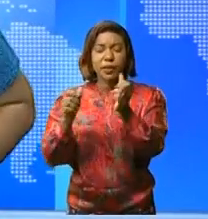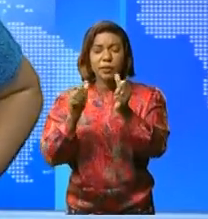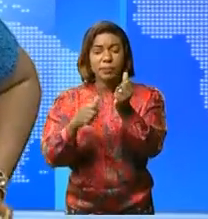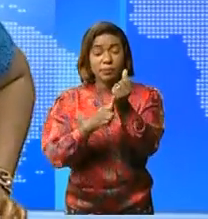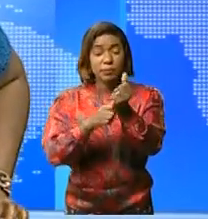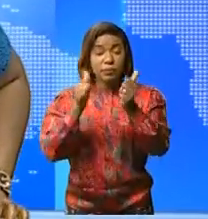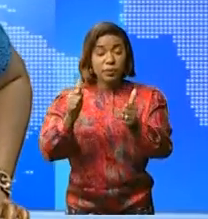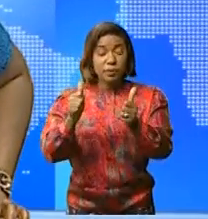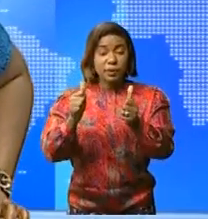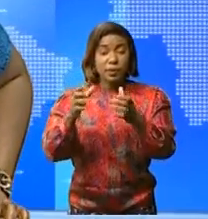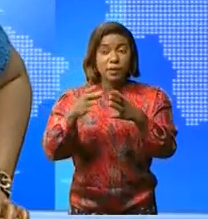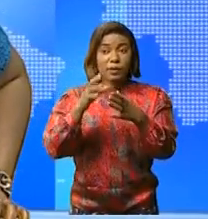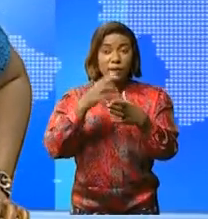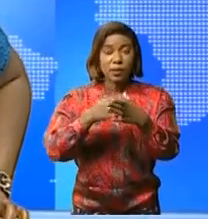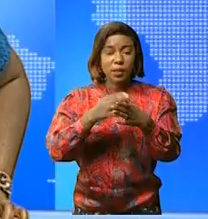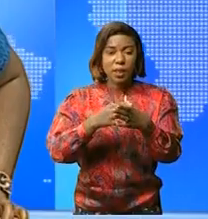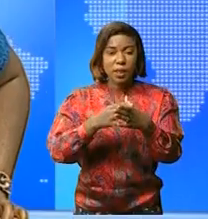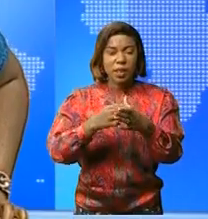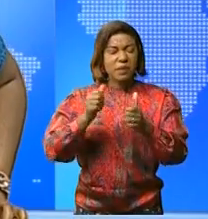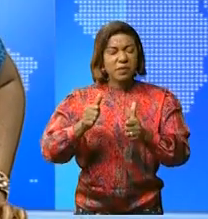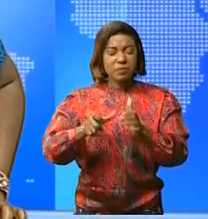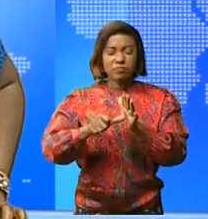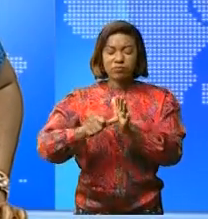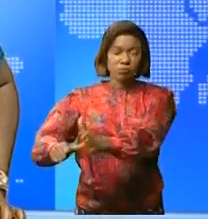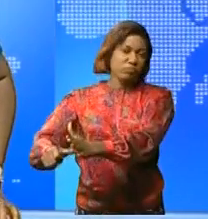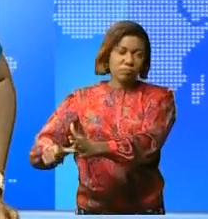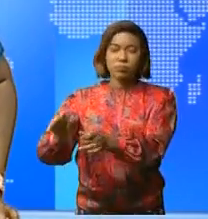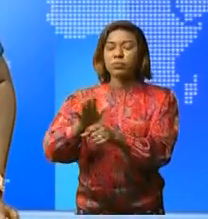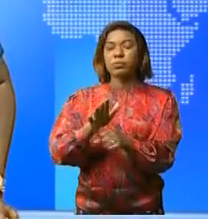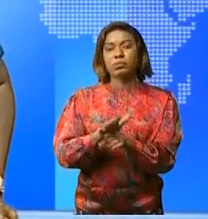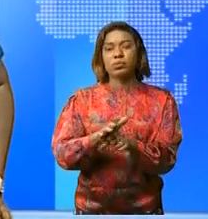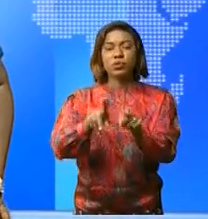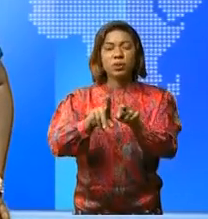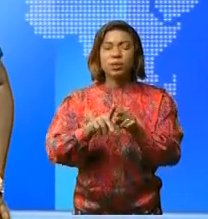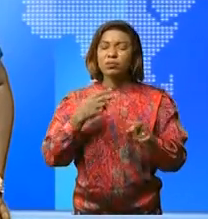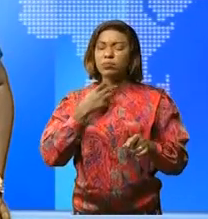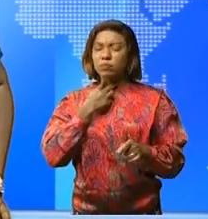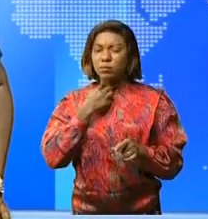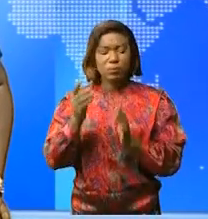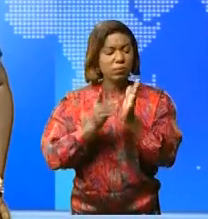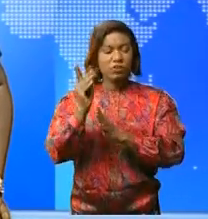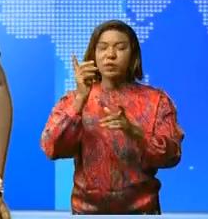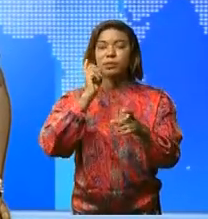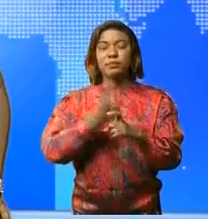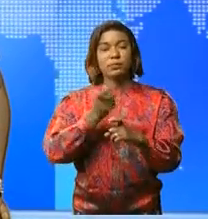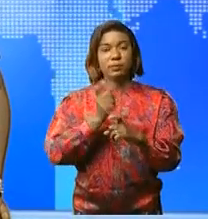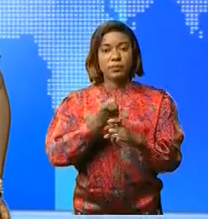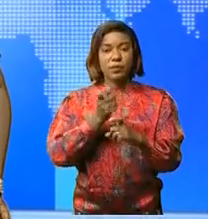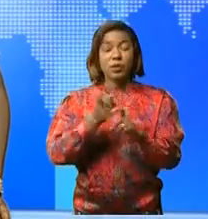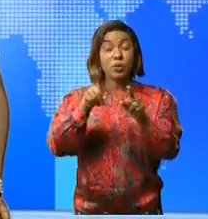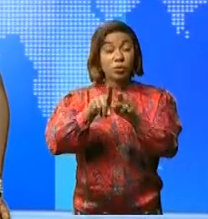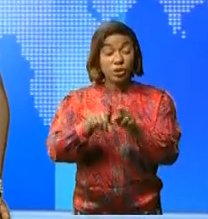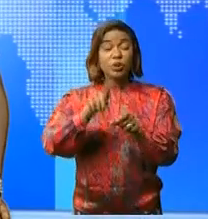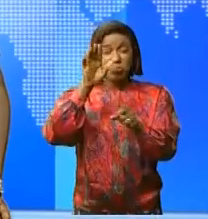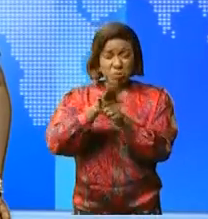la discrimination au sein de la société qui enfreint leur épanouissement. Par contre, d'autres ont